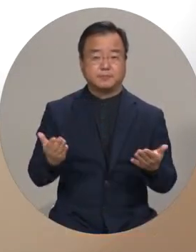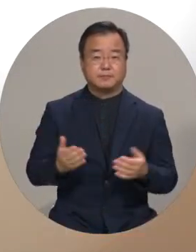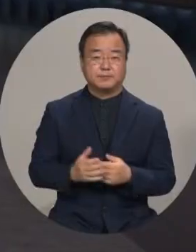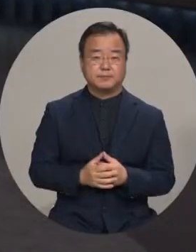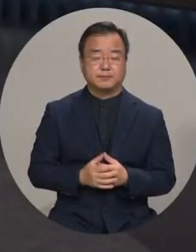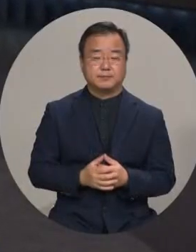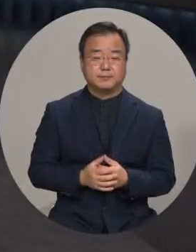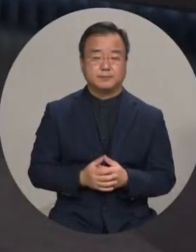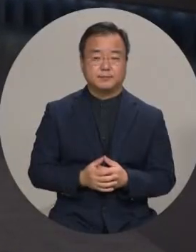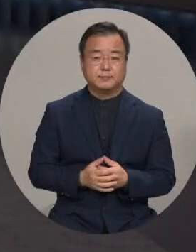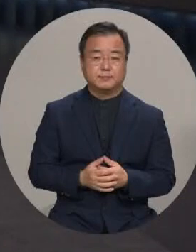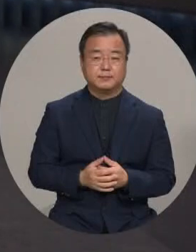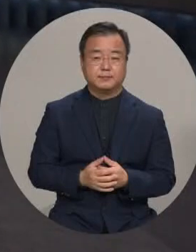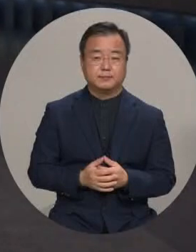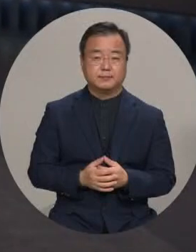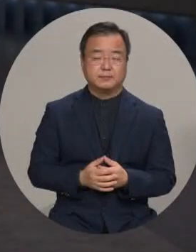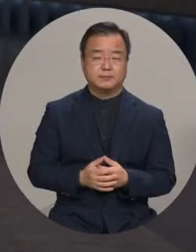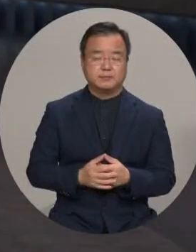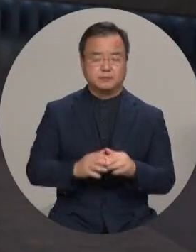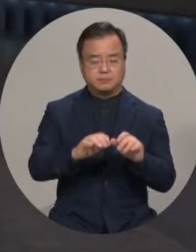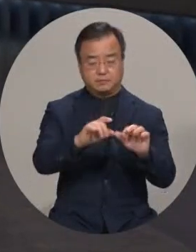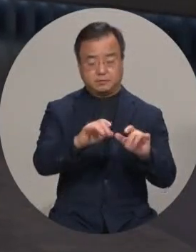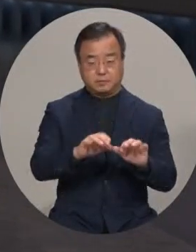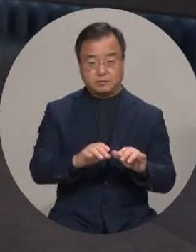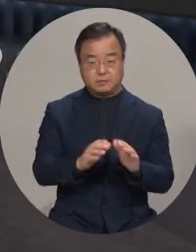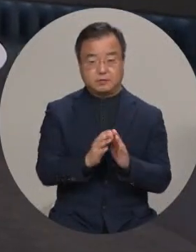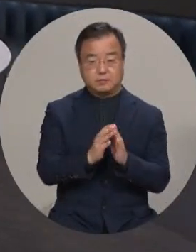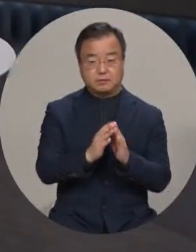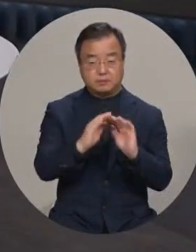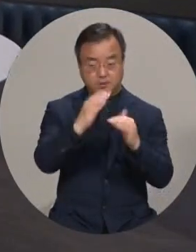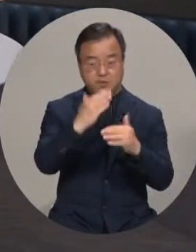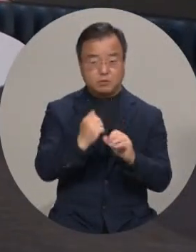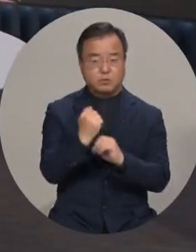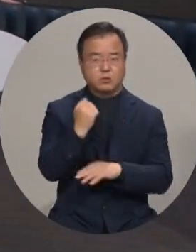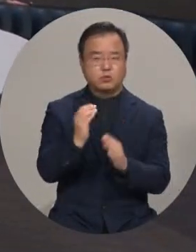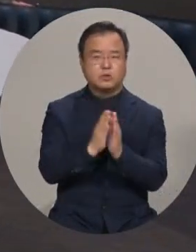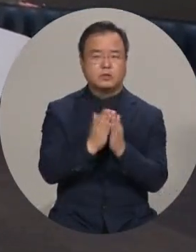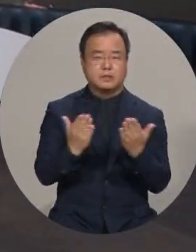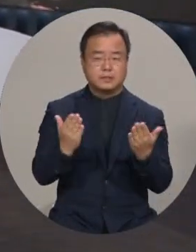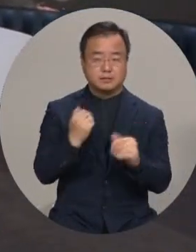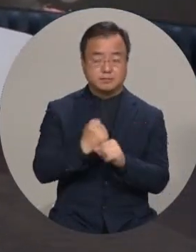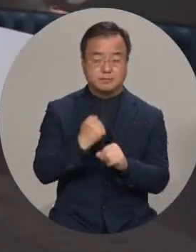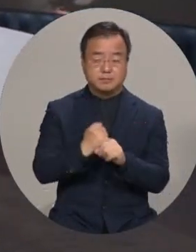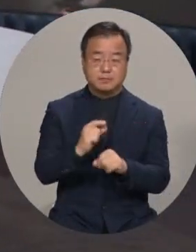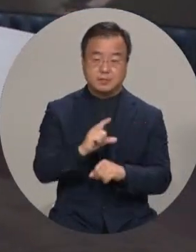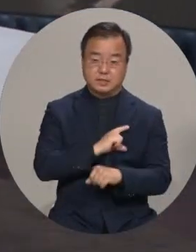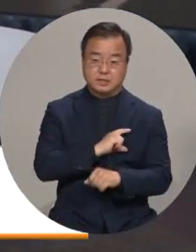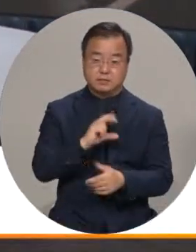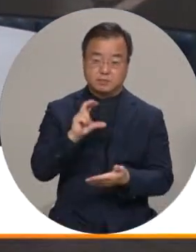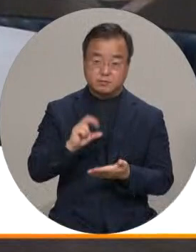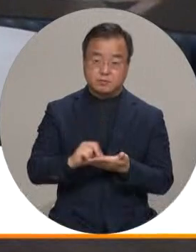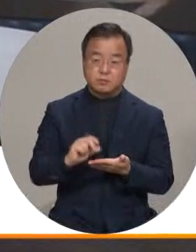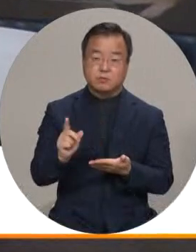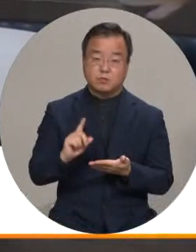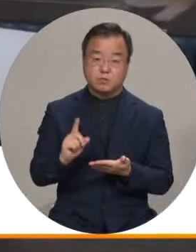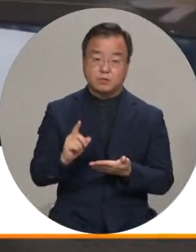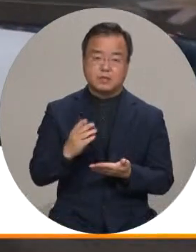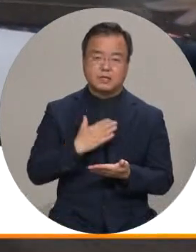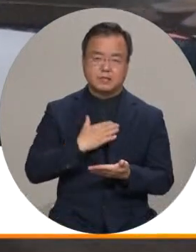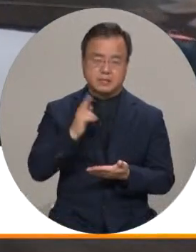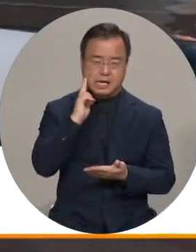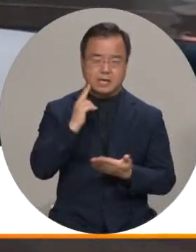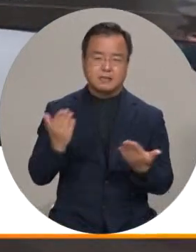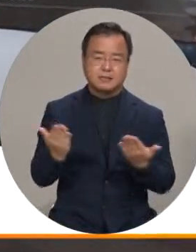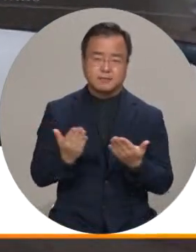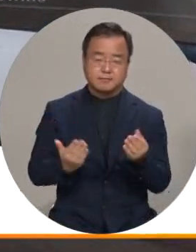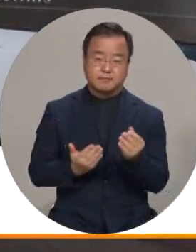같습니다네 연제 했던 글들을 기반으로 최근에 책을 내셨습니다이 제목이 제가 참사 생존자인요이